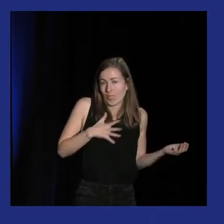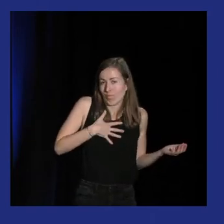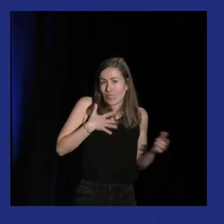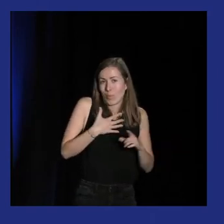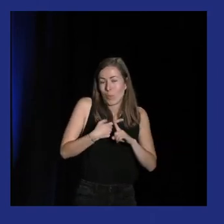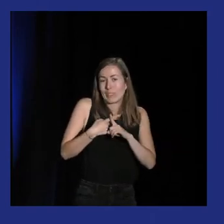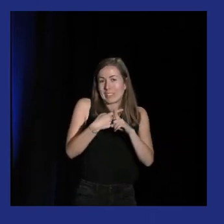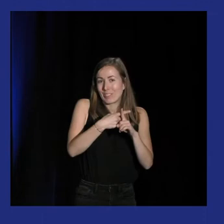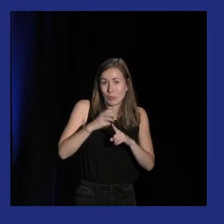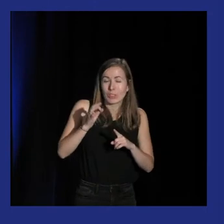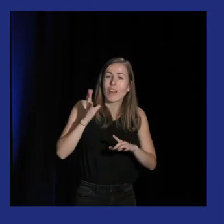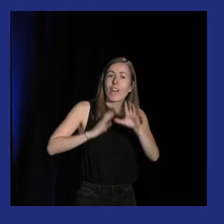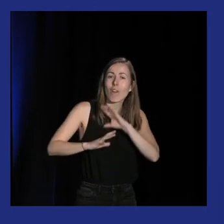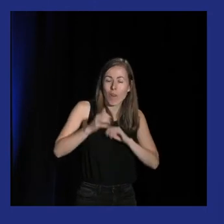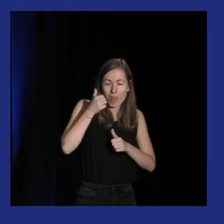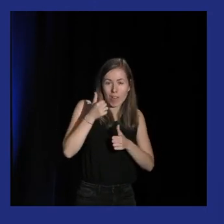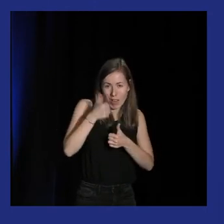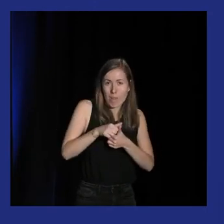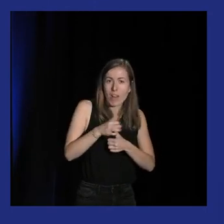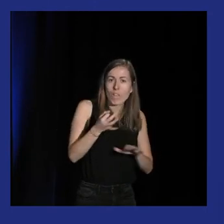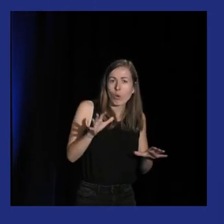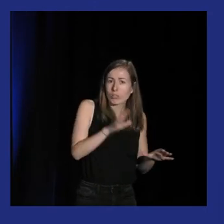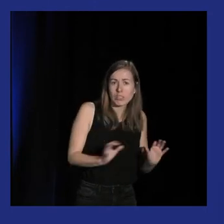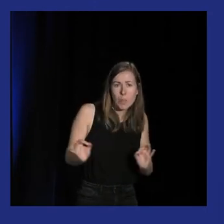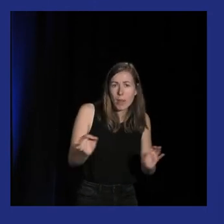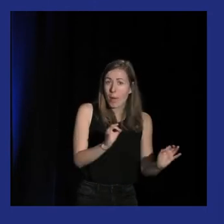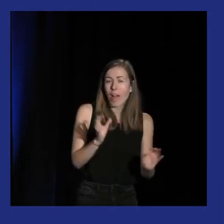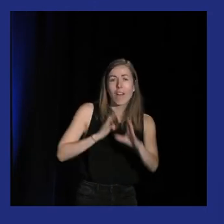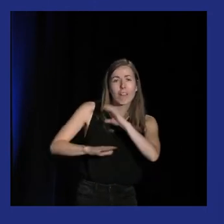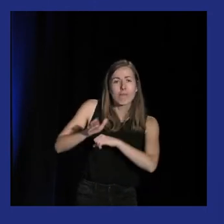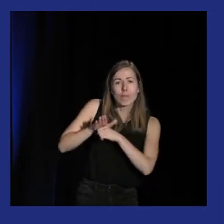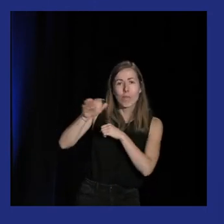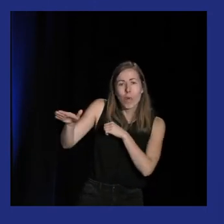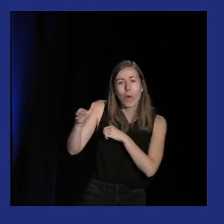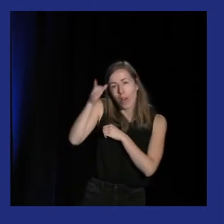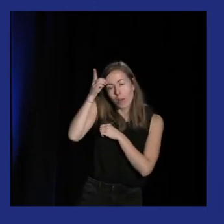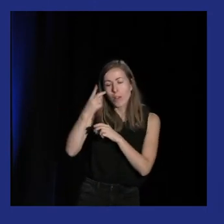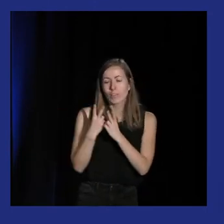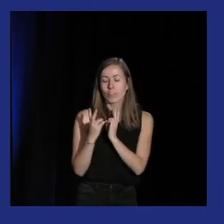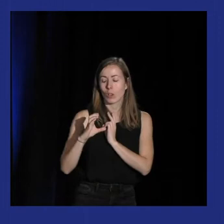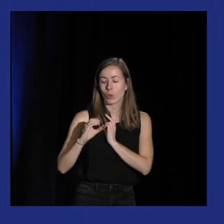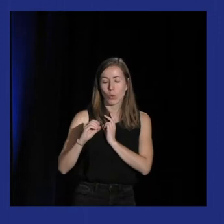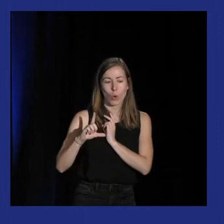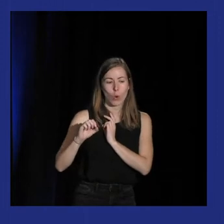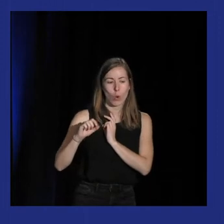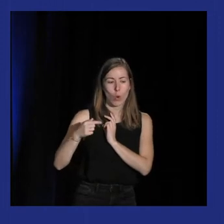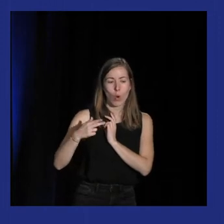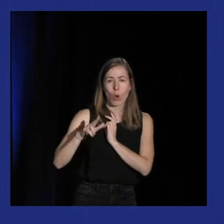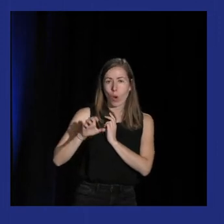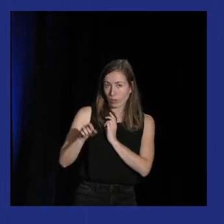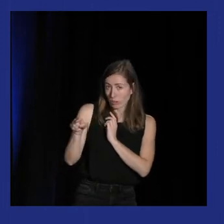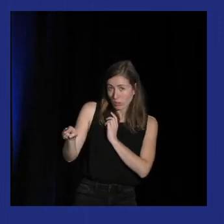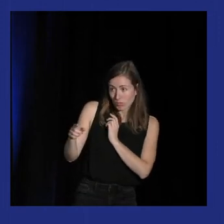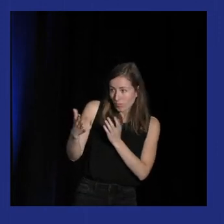concerts là qui en avait pas en France et qu'on allait à Cologne tous les ans avec quelques-uns qui sont dans la salle et toi même d'ailleurs pour aller voir